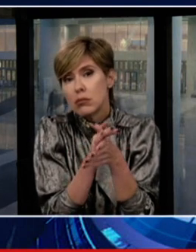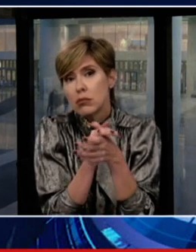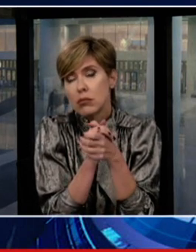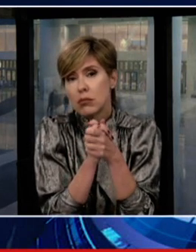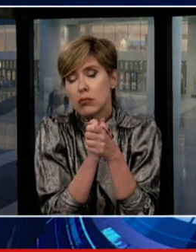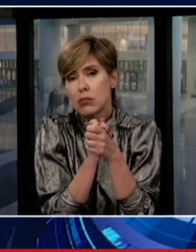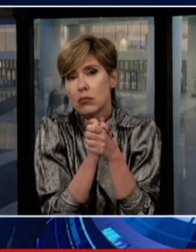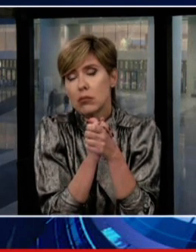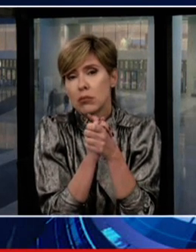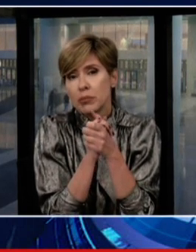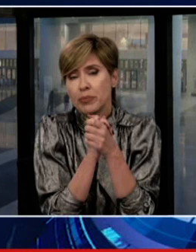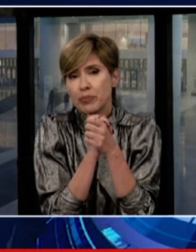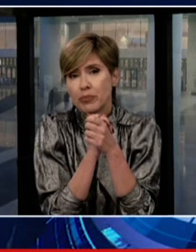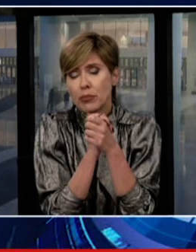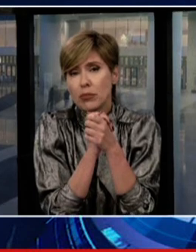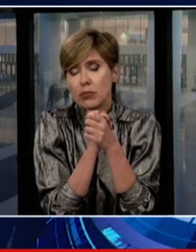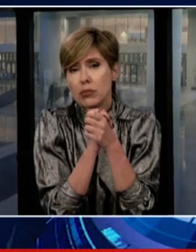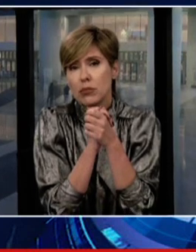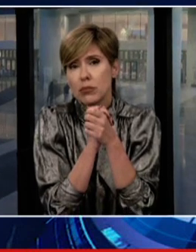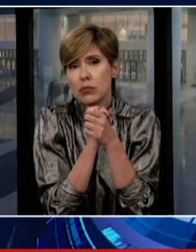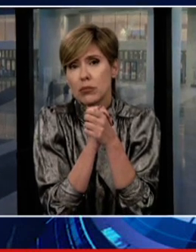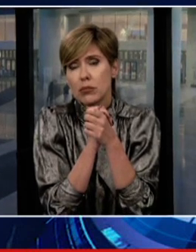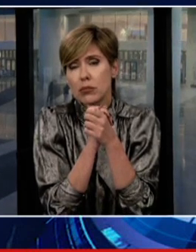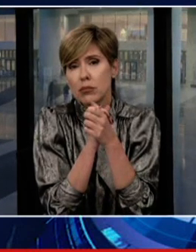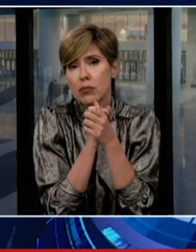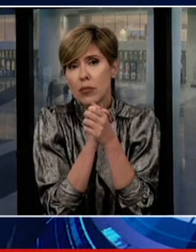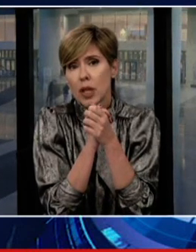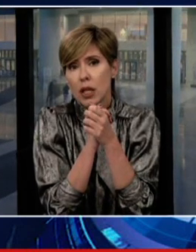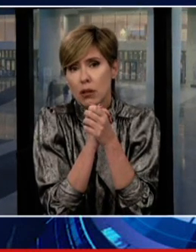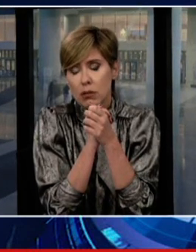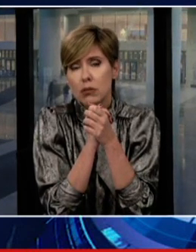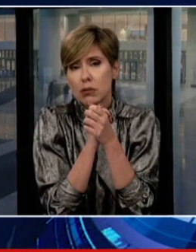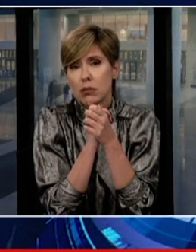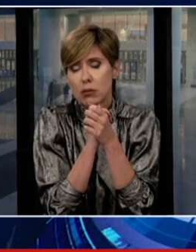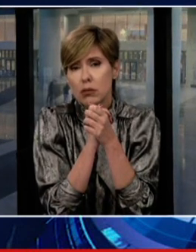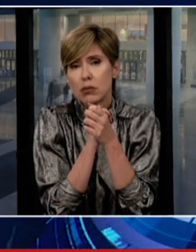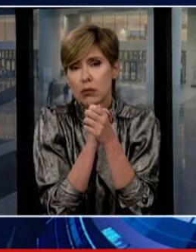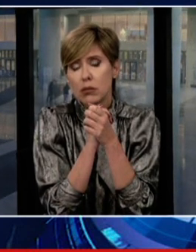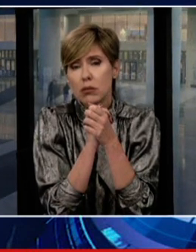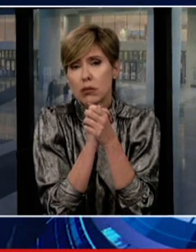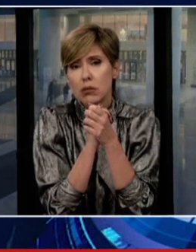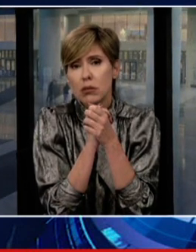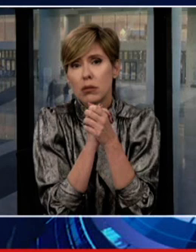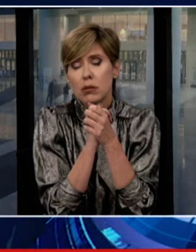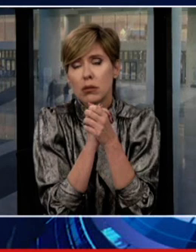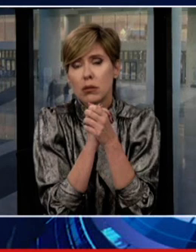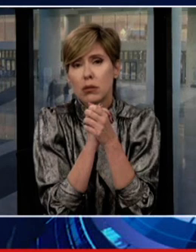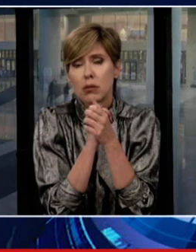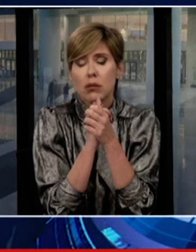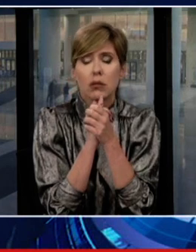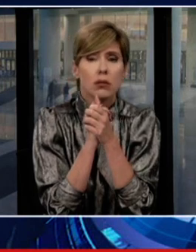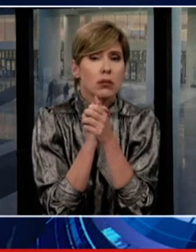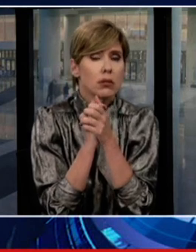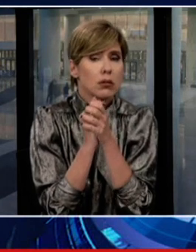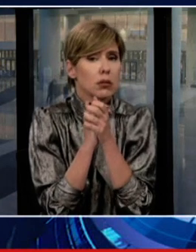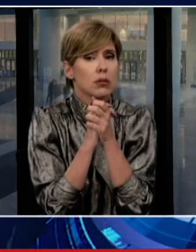Απλά να σας ενημερώσω επίσης ότι το Σαββάτο, την Κυριακή και τη Δευτέρα, από τους ελέγχους που έγιναν,